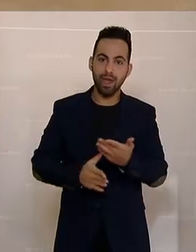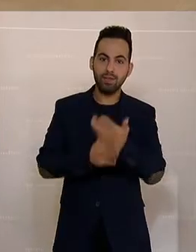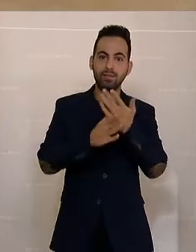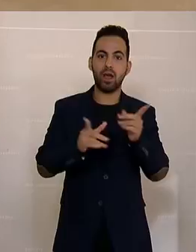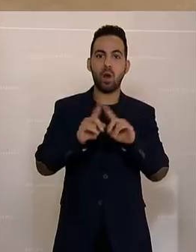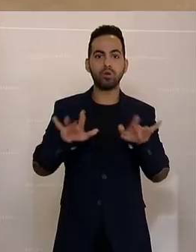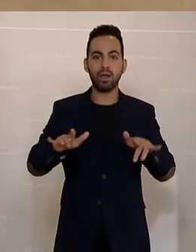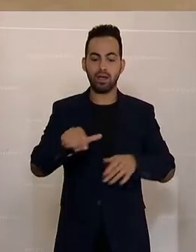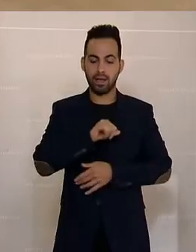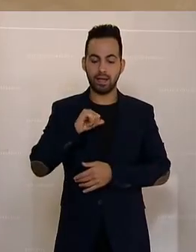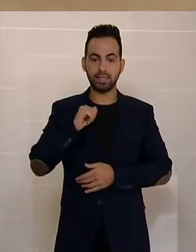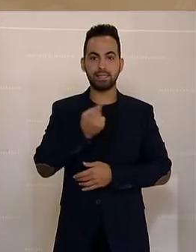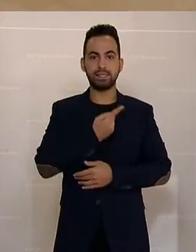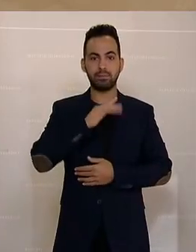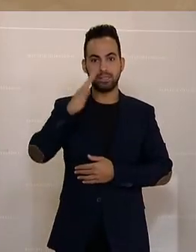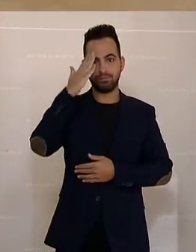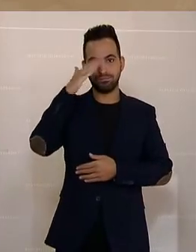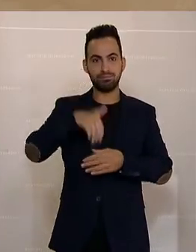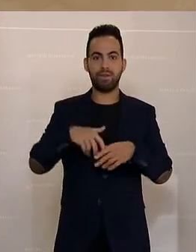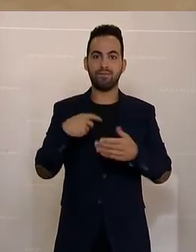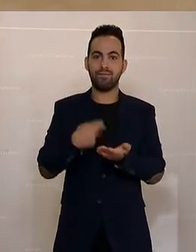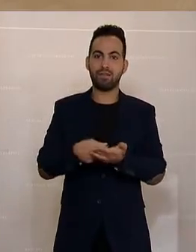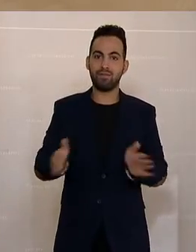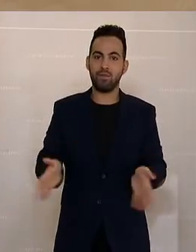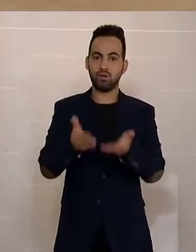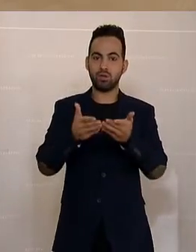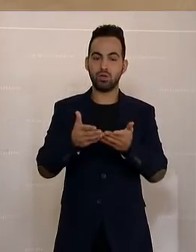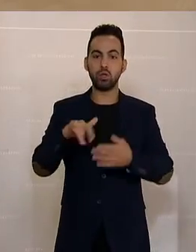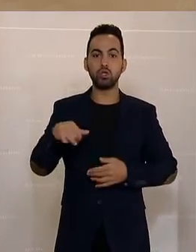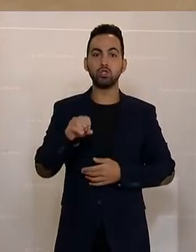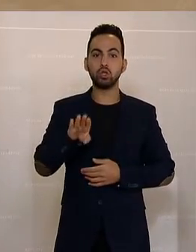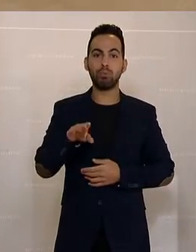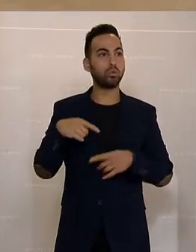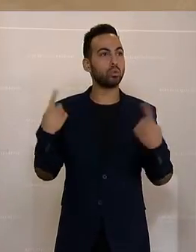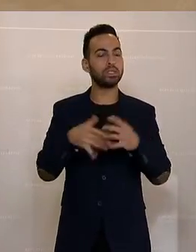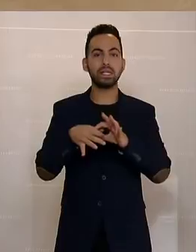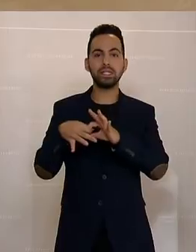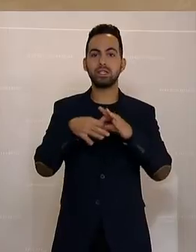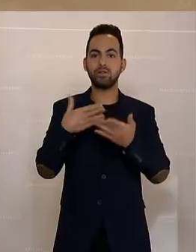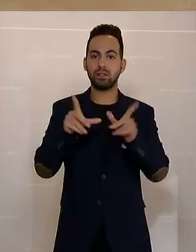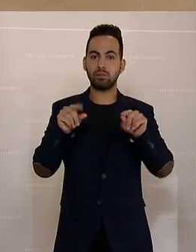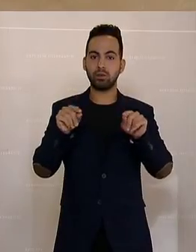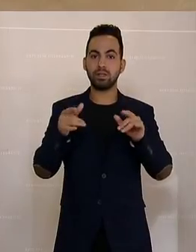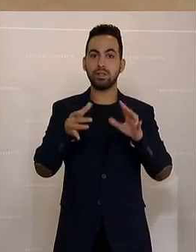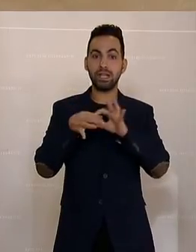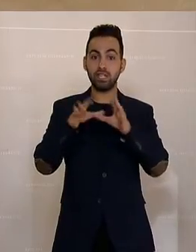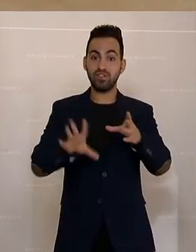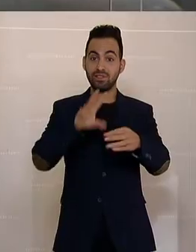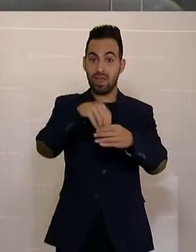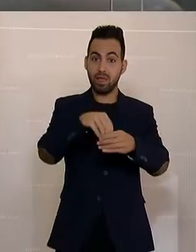fördert den eigenen Selbstwert. Also Job in unserer Gesellschaft bedeutet, an der Gesellschaft